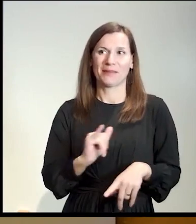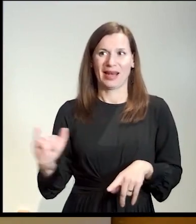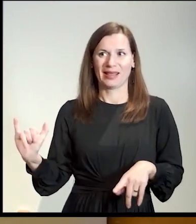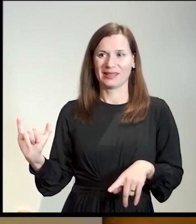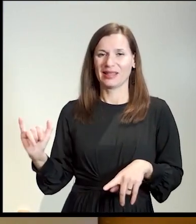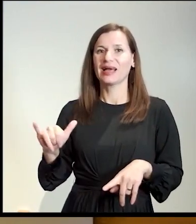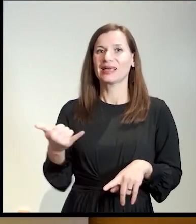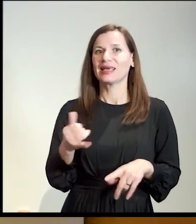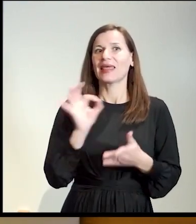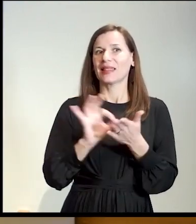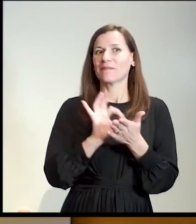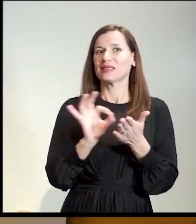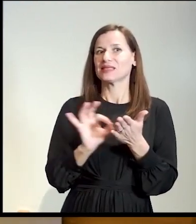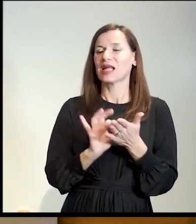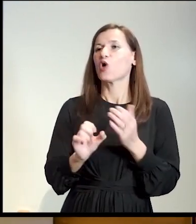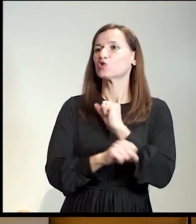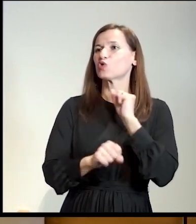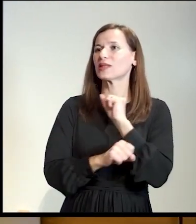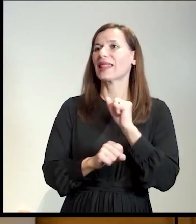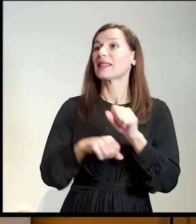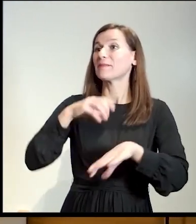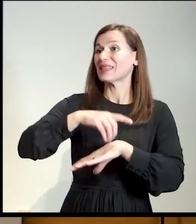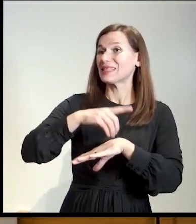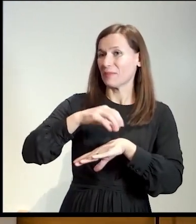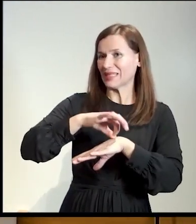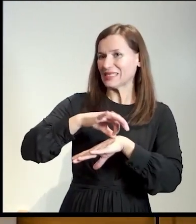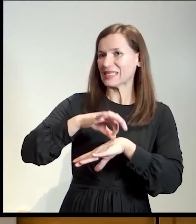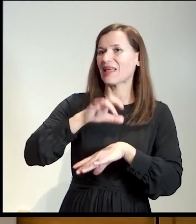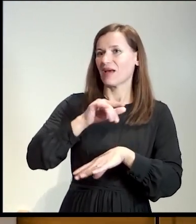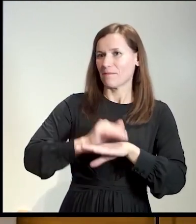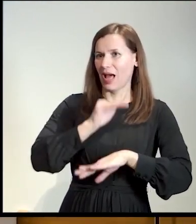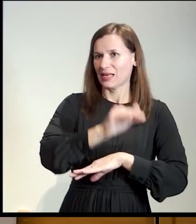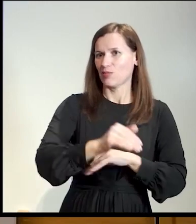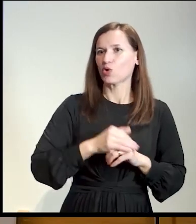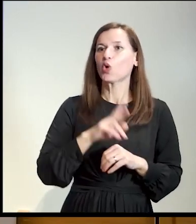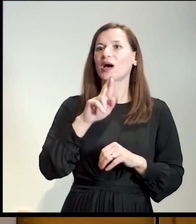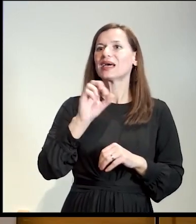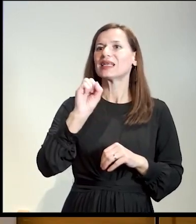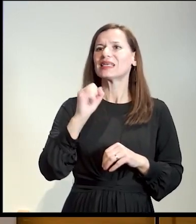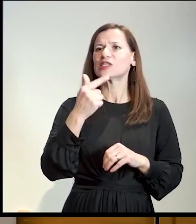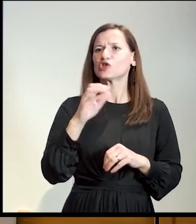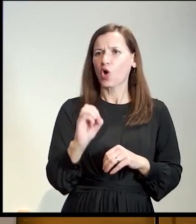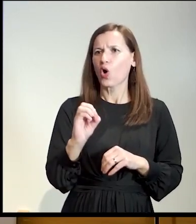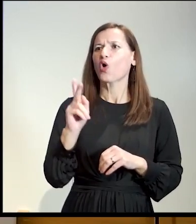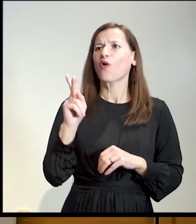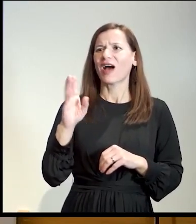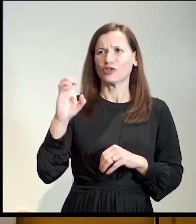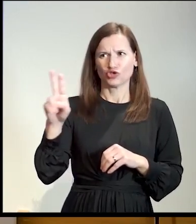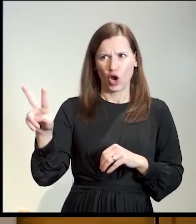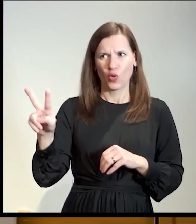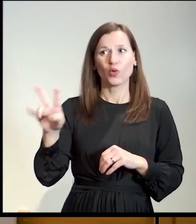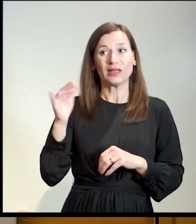jo je spisal študent medicine v Mariboru in sicer Risto Kovačev in jo dal tudi